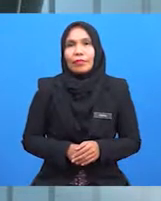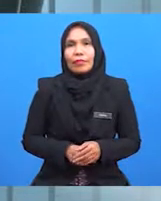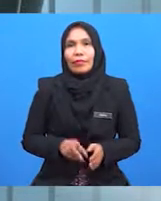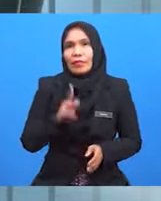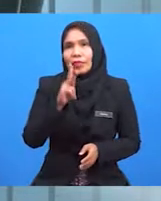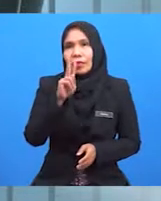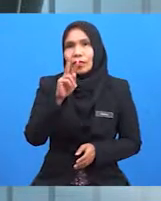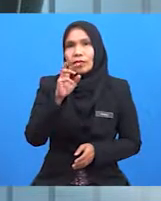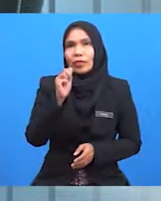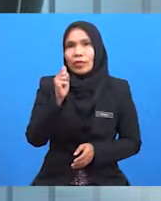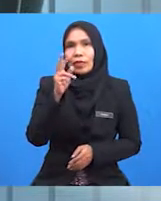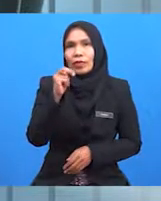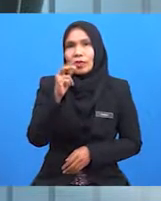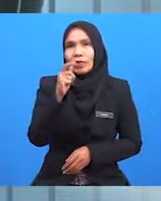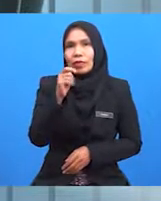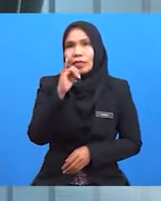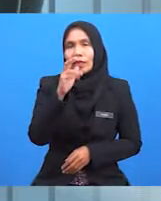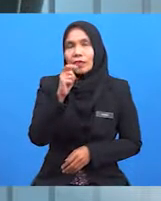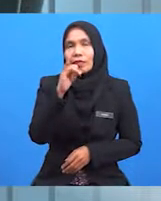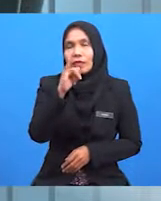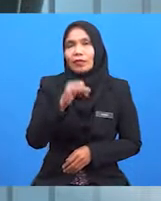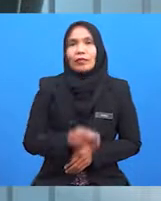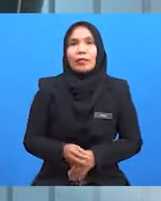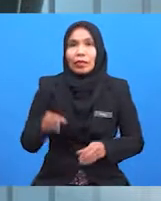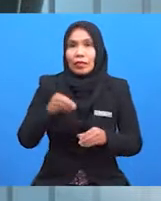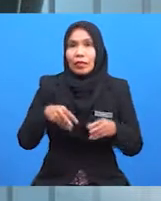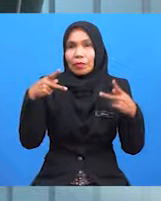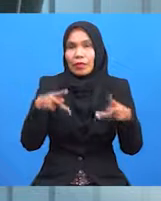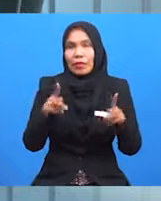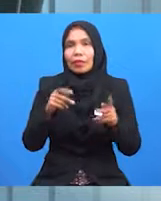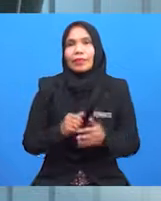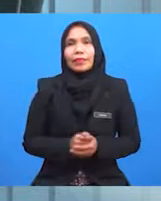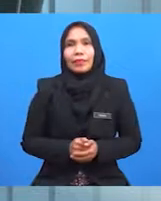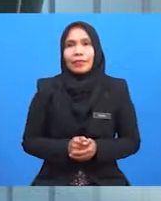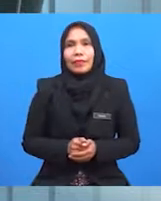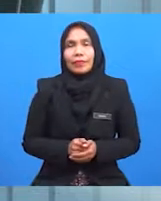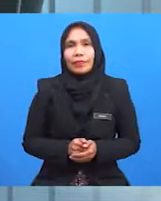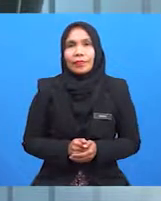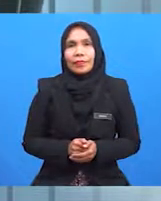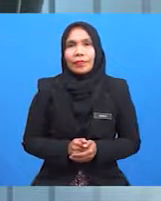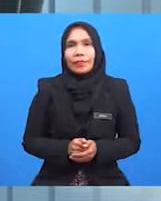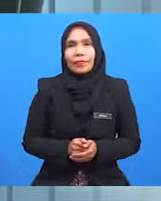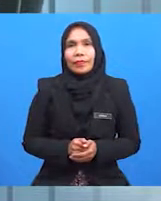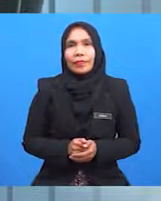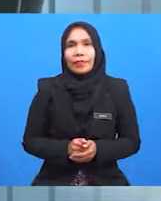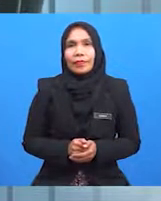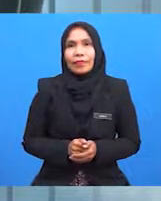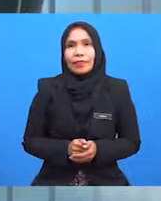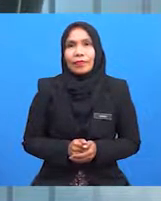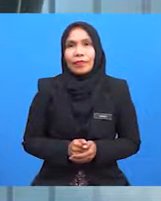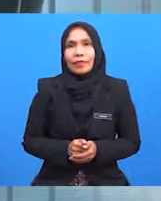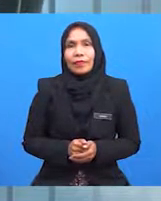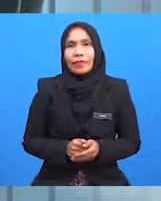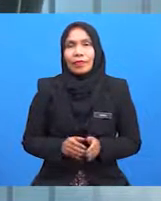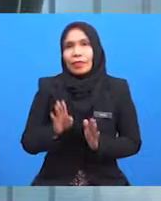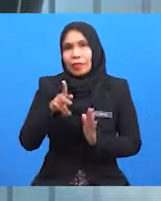pasaran bagi memenuhi permintaan pasaran. Walau bagaimanapun,